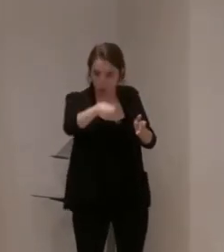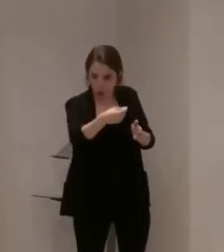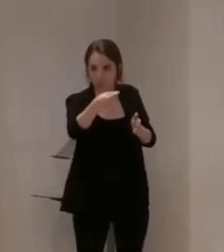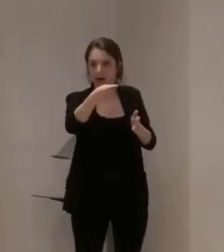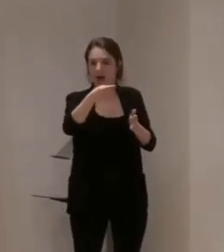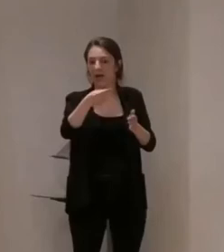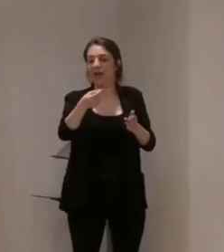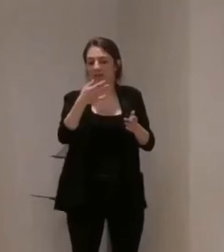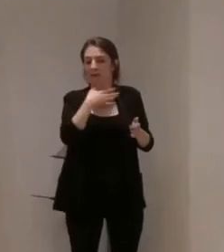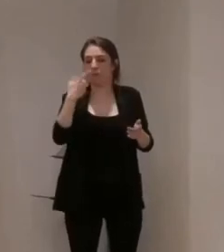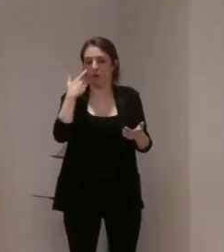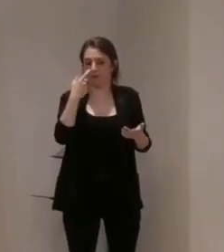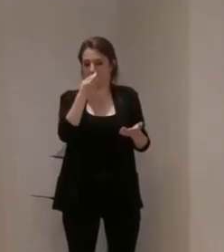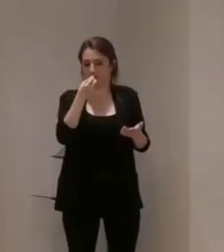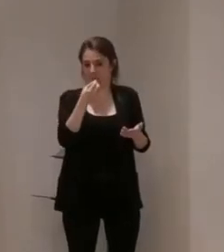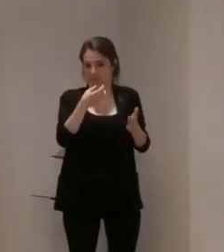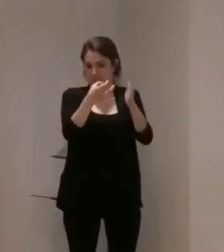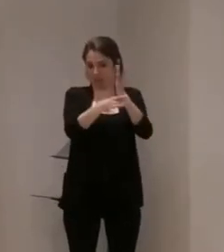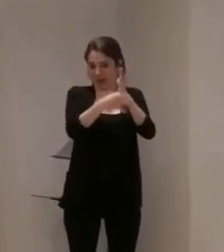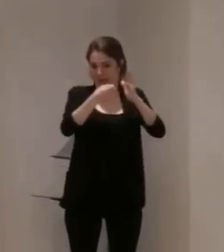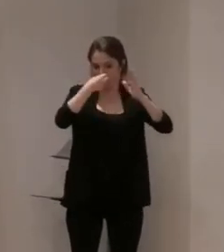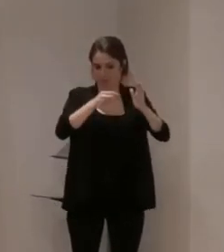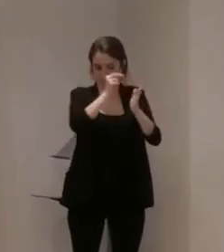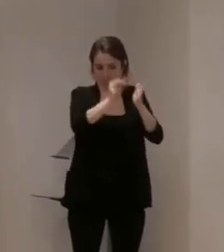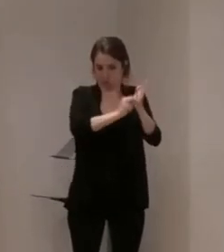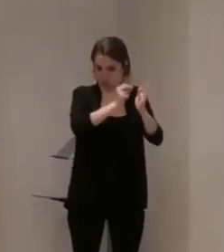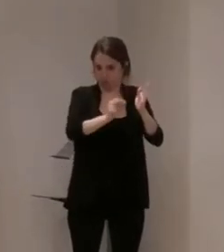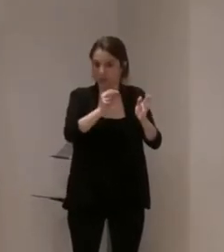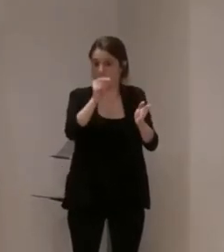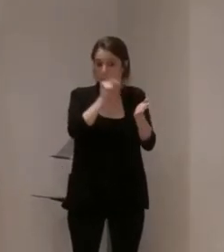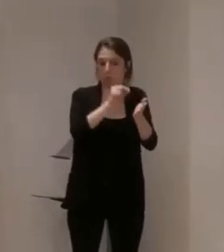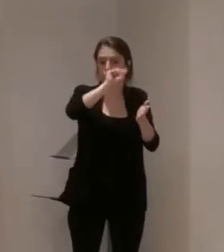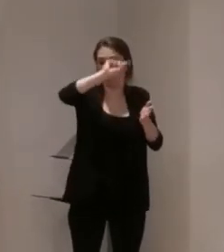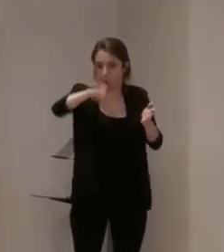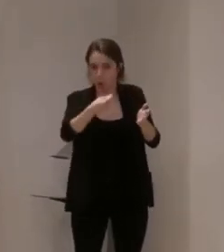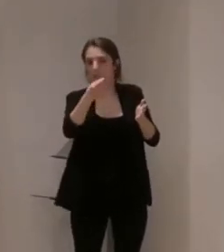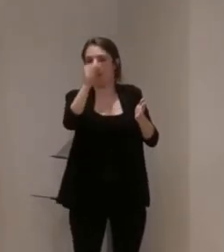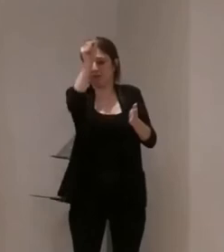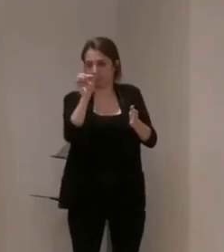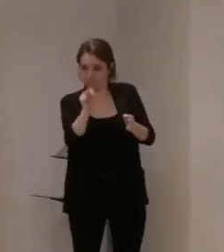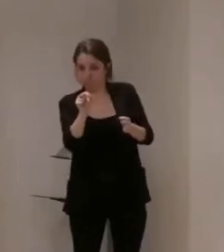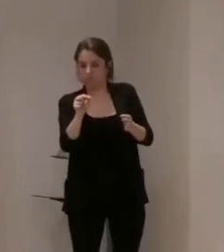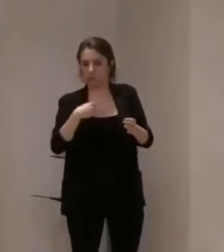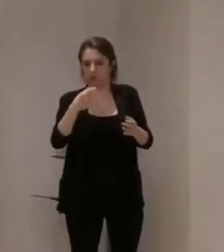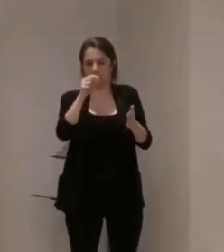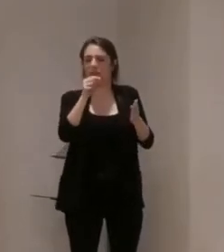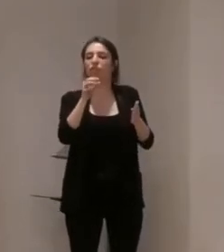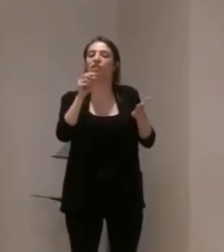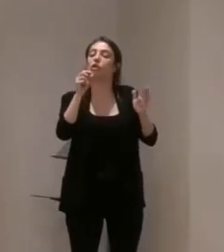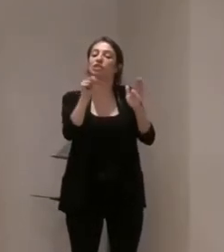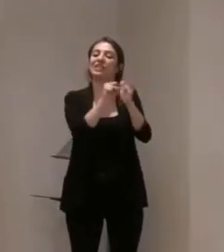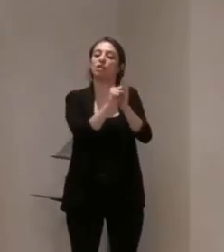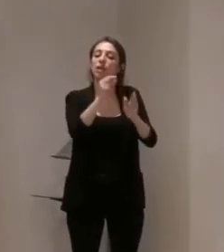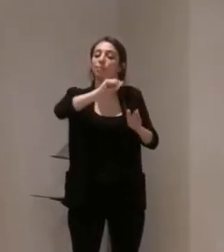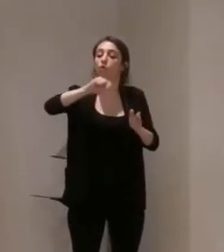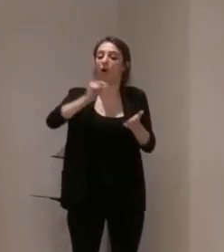que és una animalada i no sé per què hi són, els que escrivim i sabem que són molt importants, molt importants.